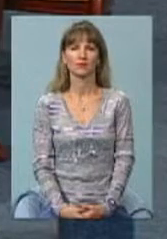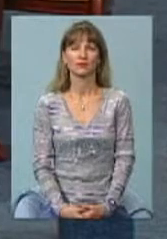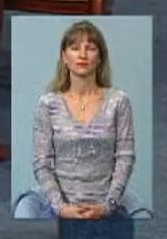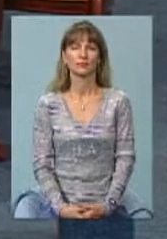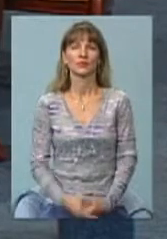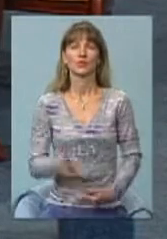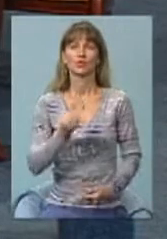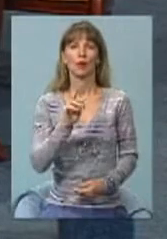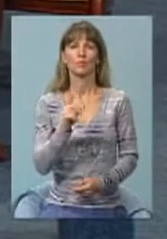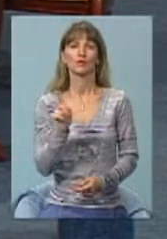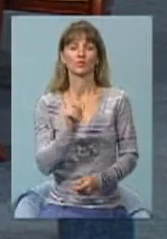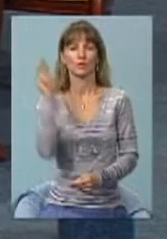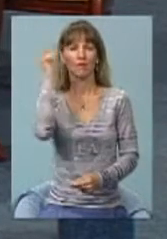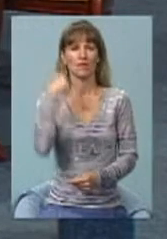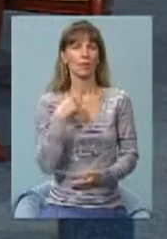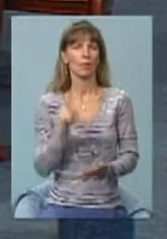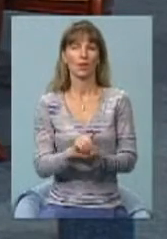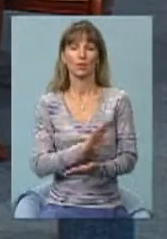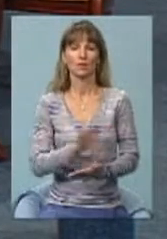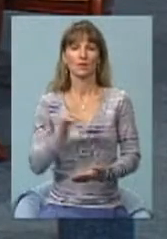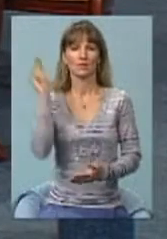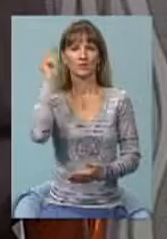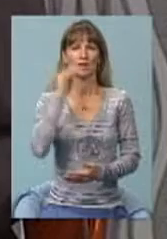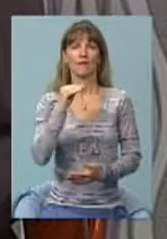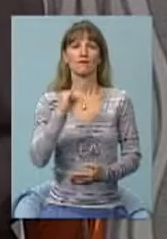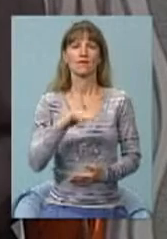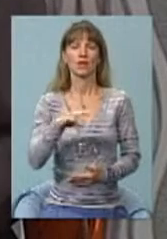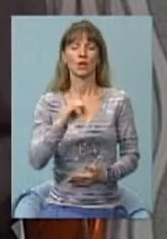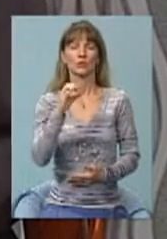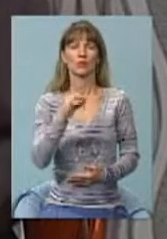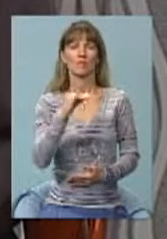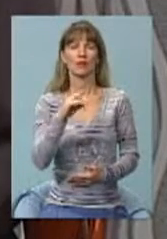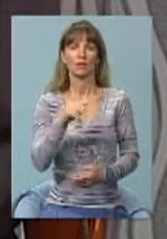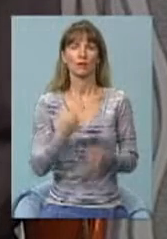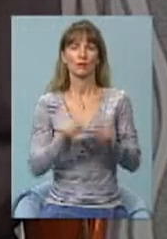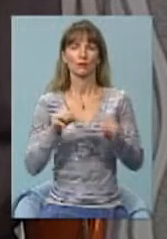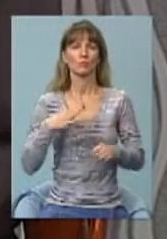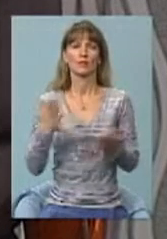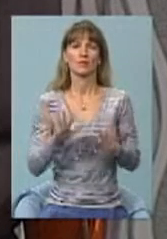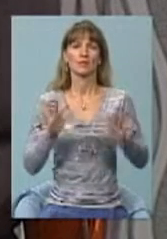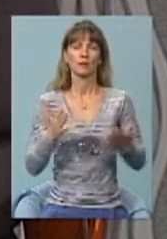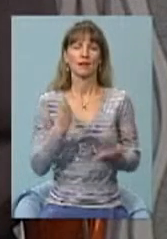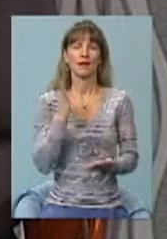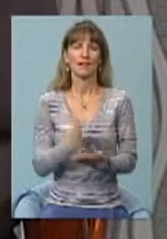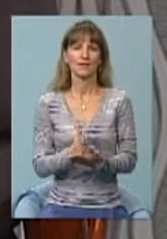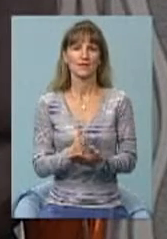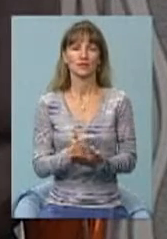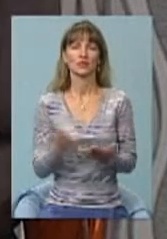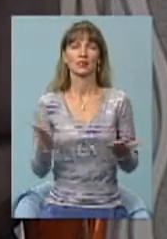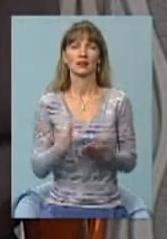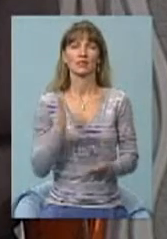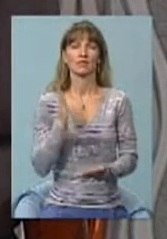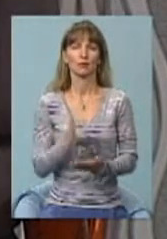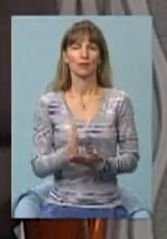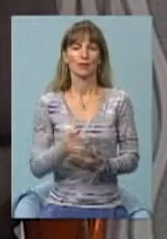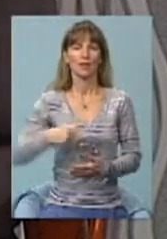Щоб чогось навчитися, нам не обов'язково взагалі вивчати філософію. Це може бути взагалі якісь певні події, явища, які